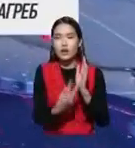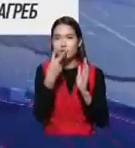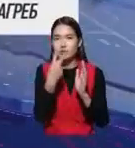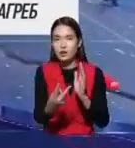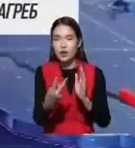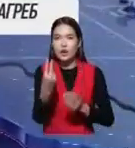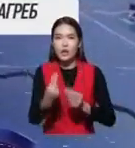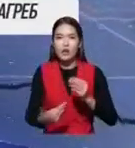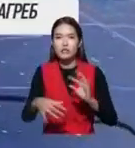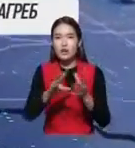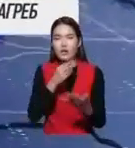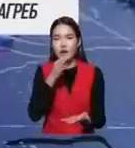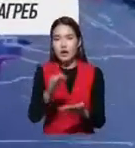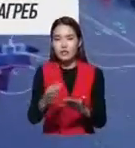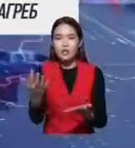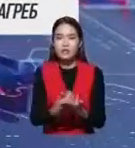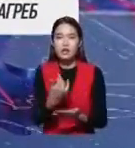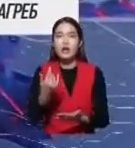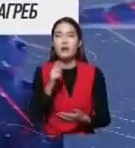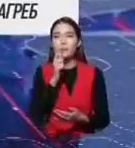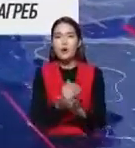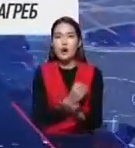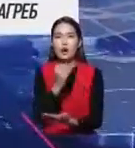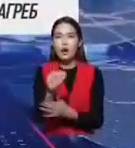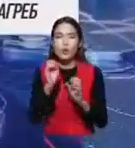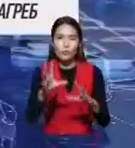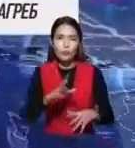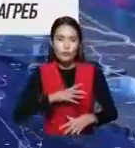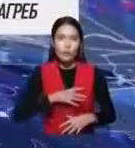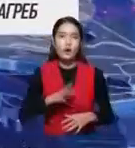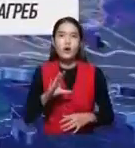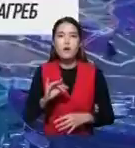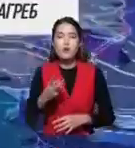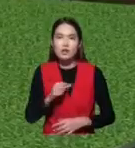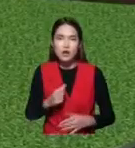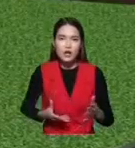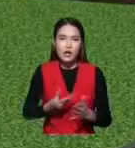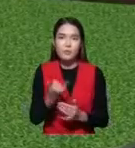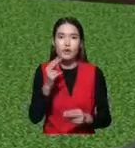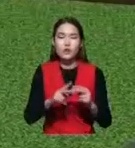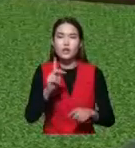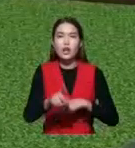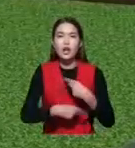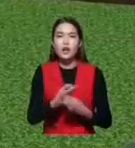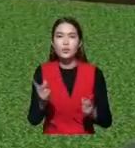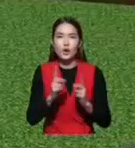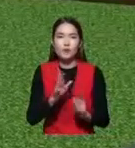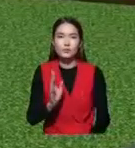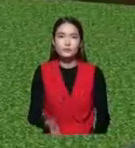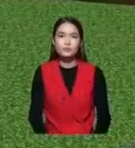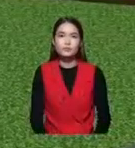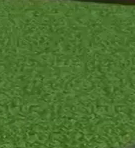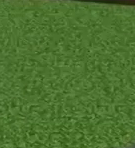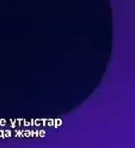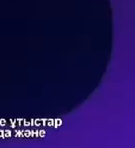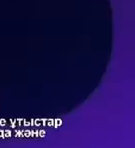көрсетілген ойындардың нәтижесін тапсаңыз, жүлде сіздікі. Еш күмәніңіз болмасын. Winline төлейді. Менде әзірге осы. Ертеңге дейін сау